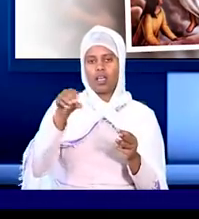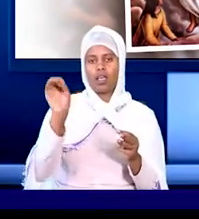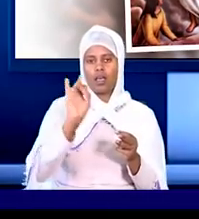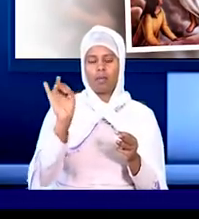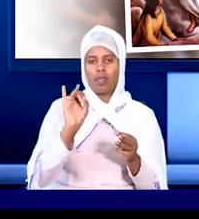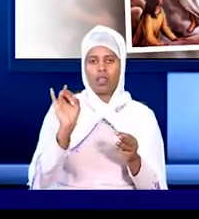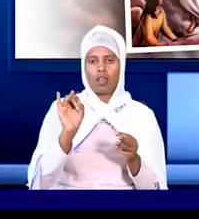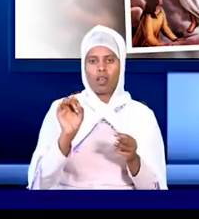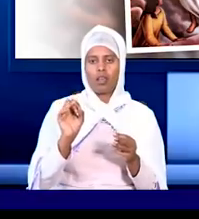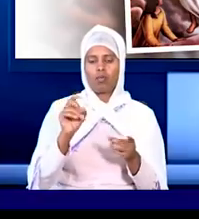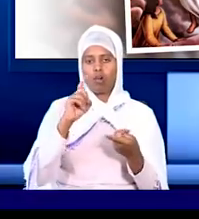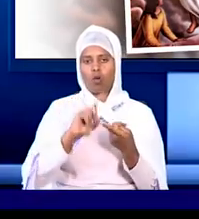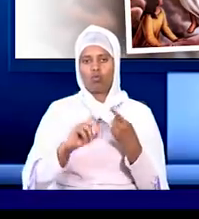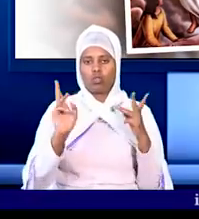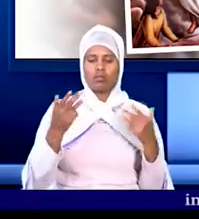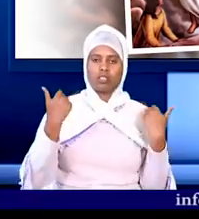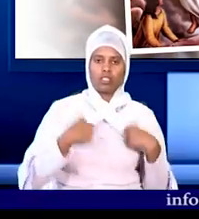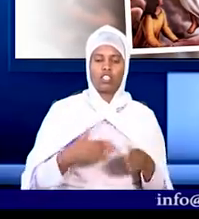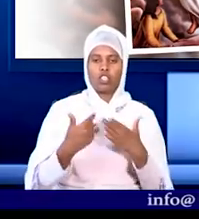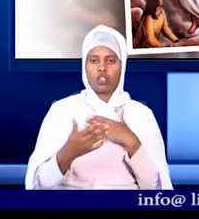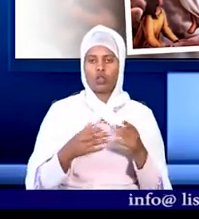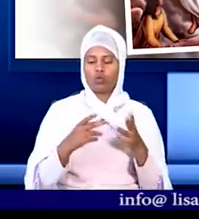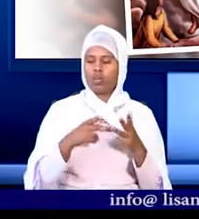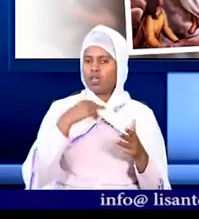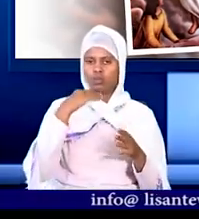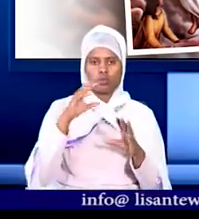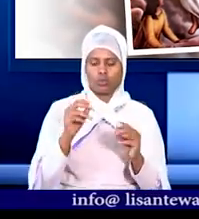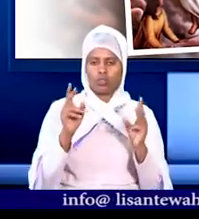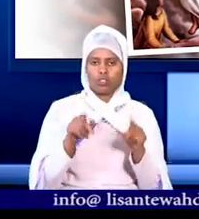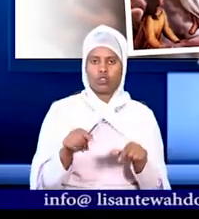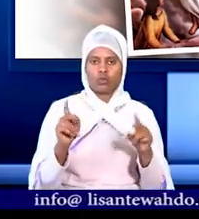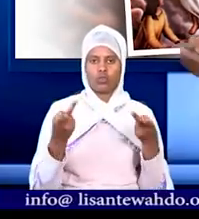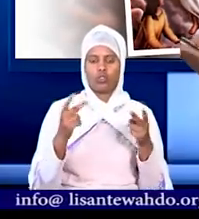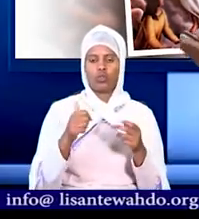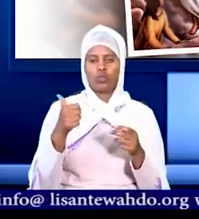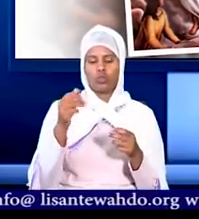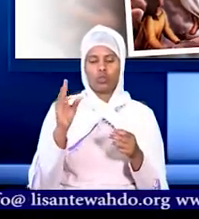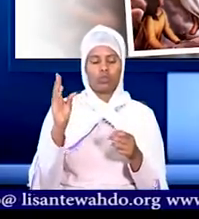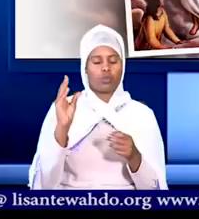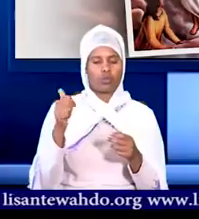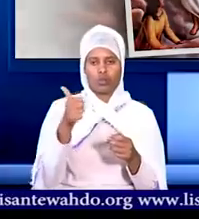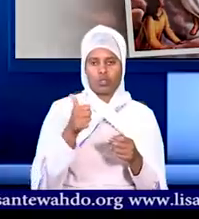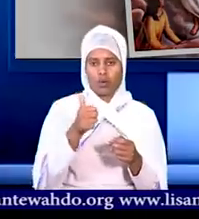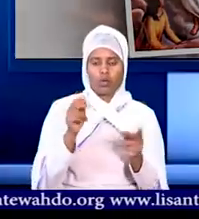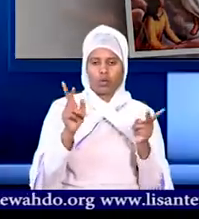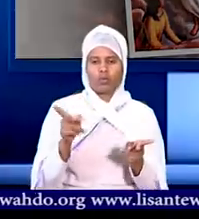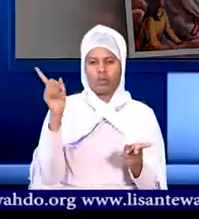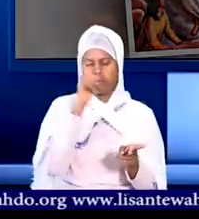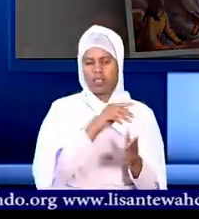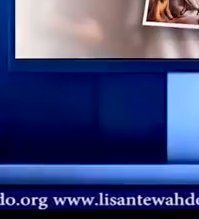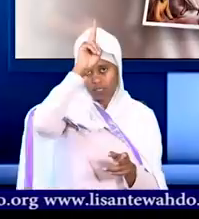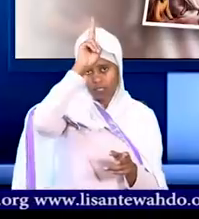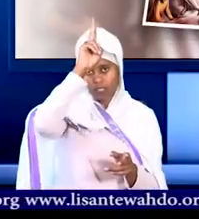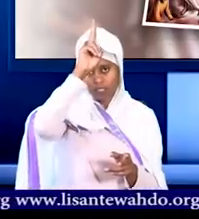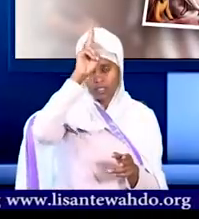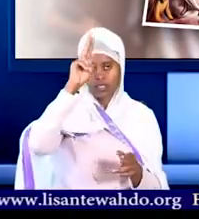اندقناها نعذيال بإلك آي القيرو كم رقت القبرة حصتي حجر ما إهداو يانما